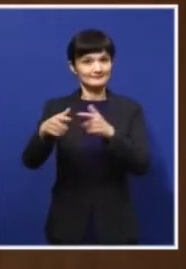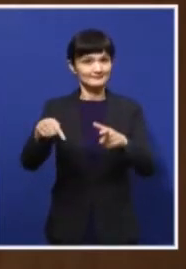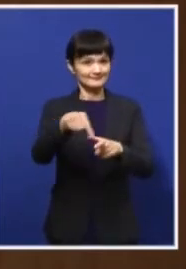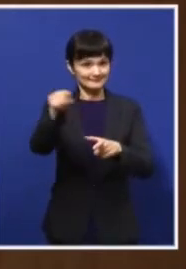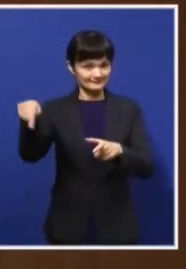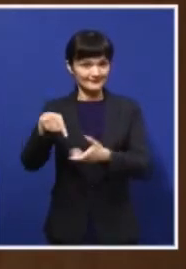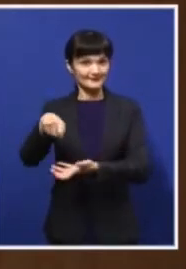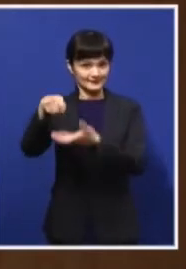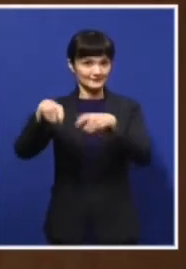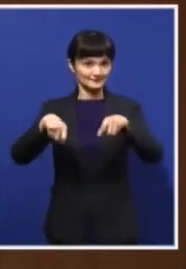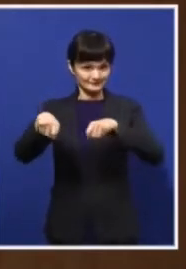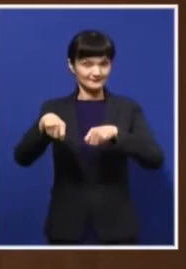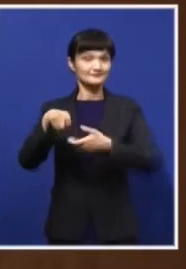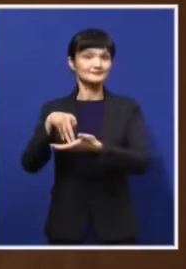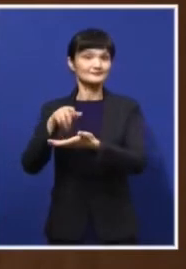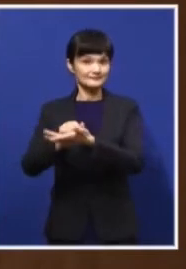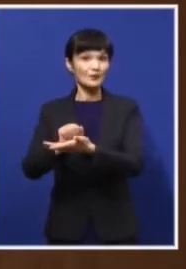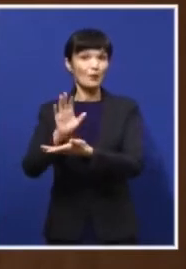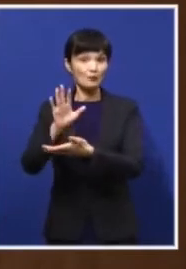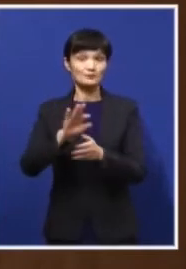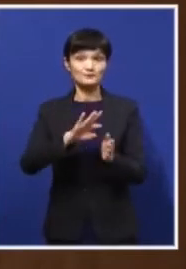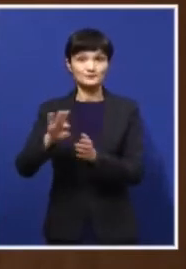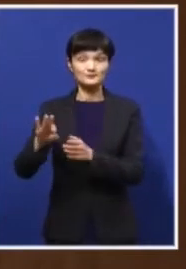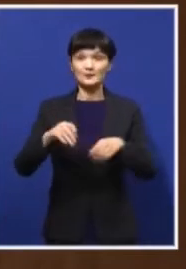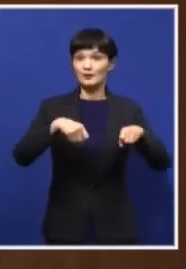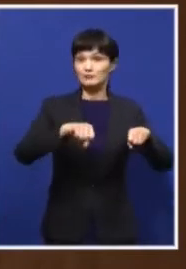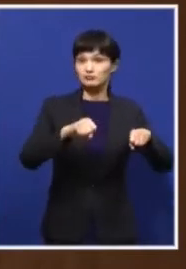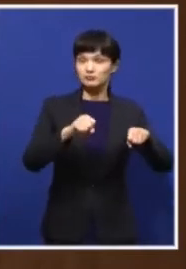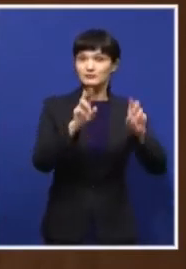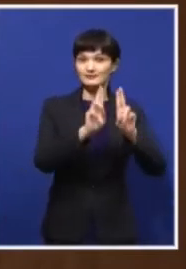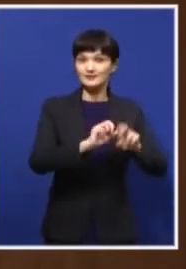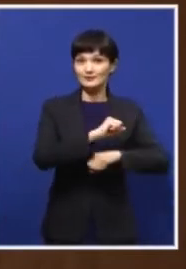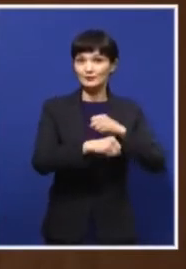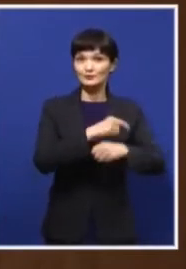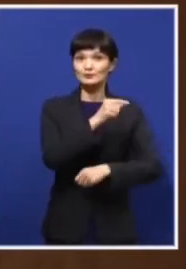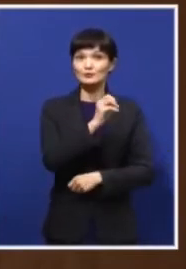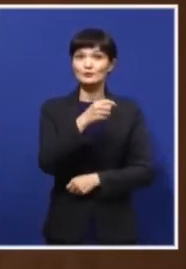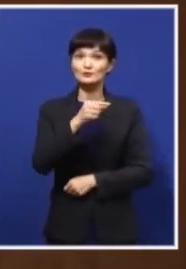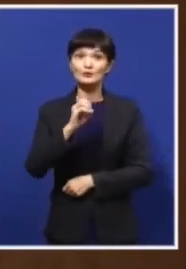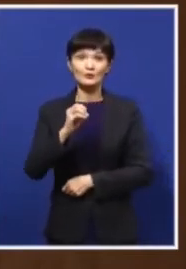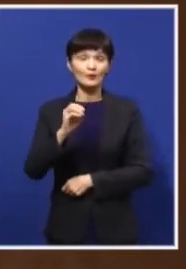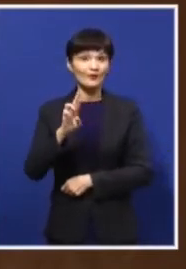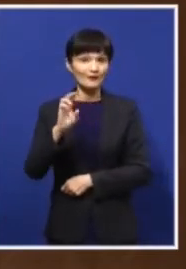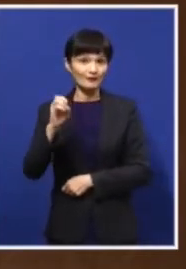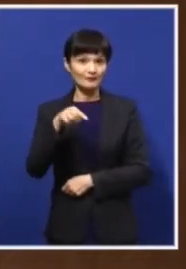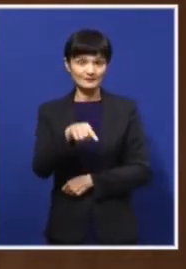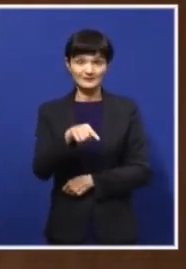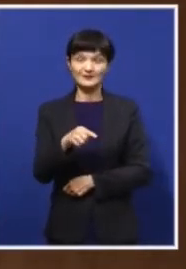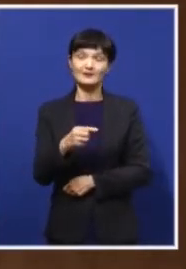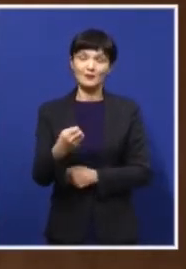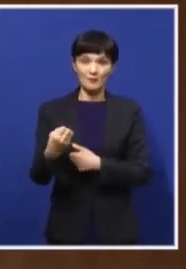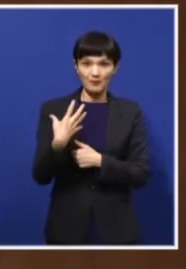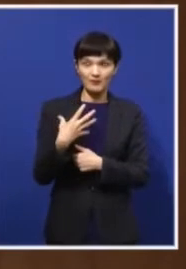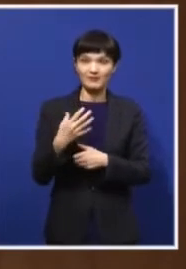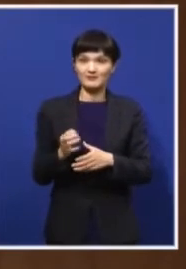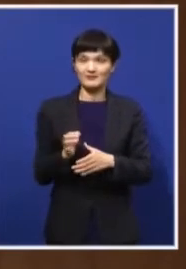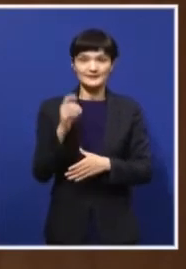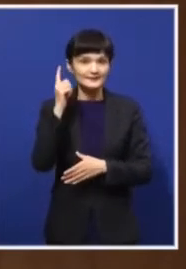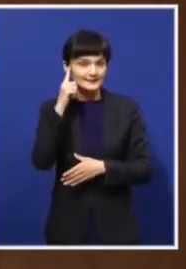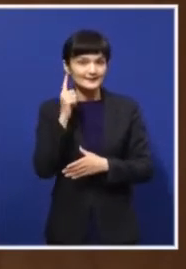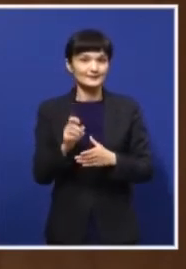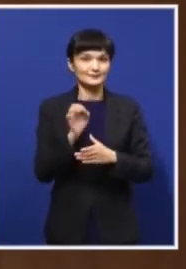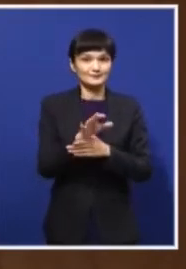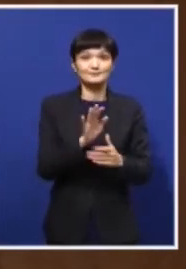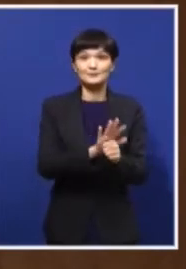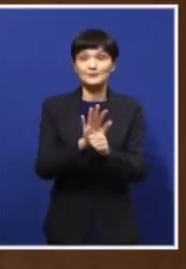额。那另外 GoGo 的部分，目前已经有跟我们说他们想要赞助了，只是我们目前